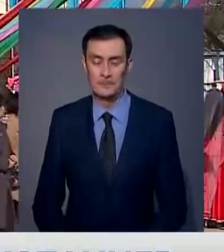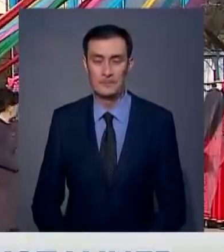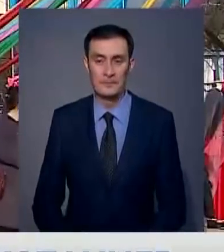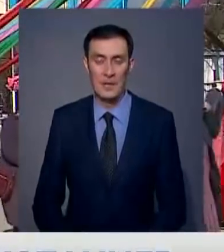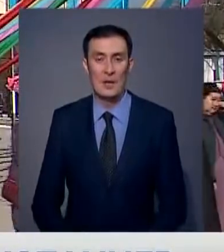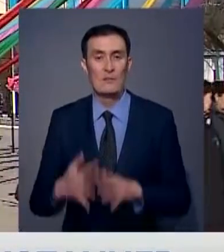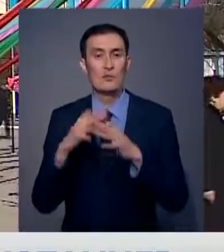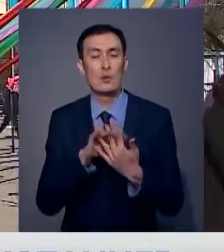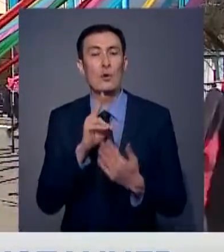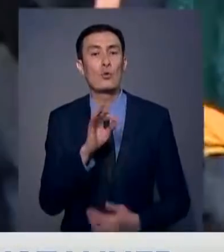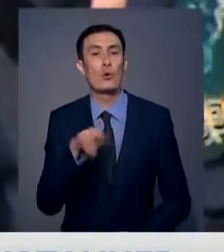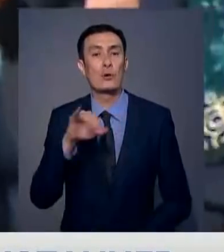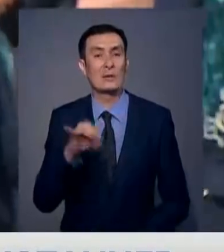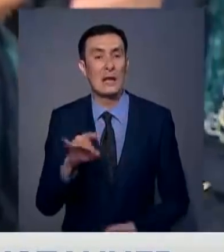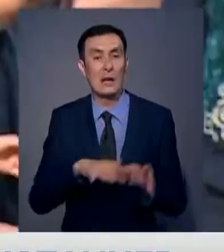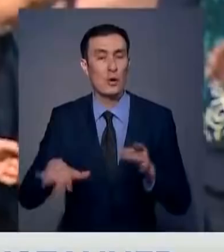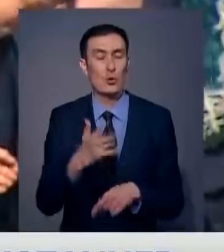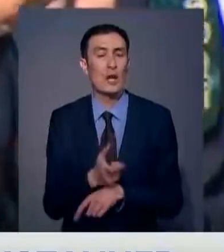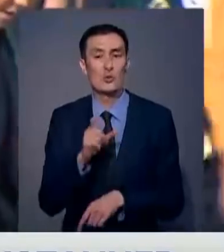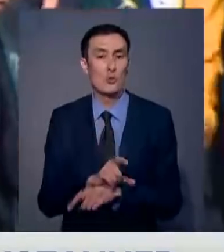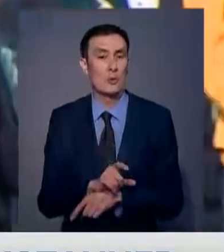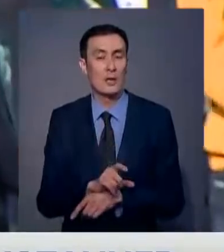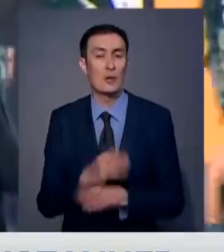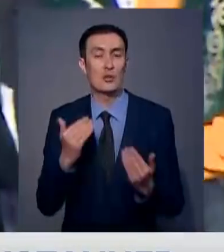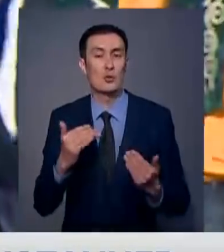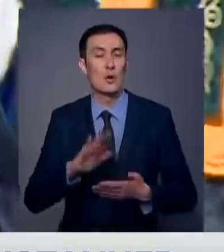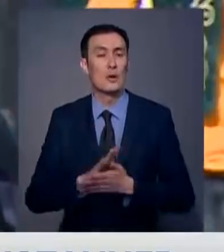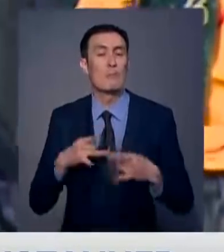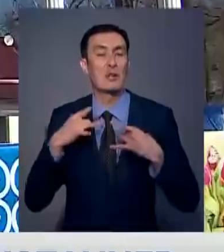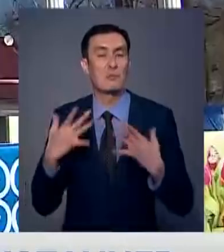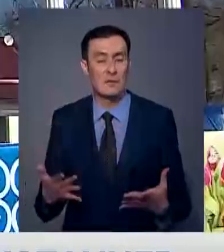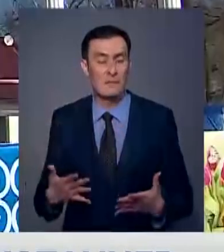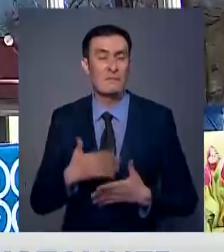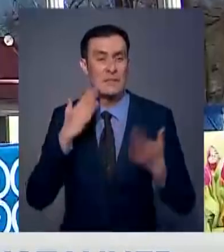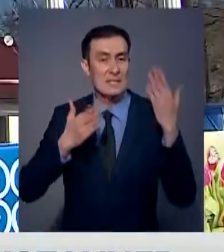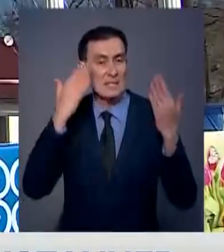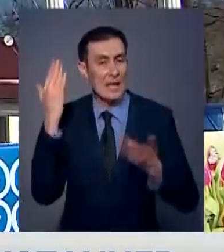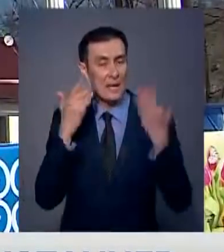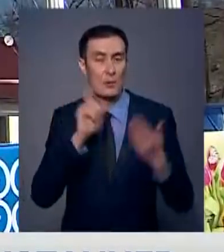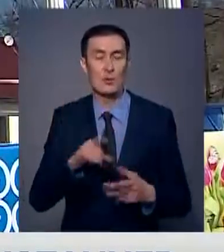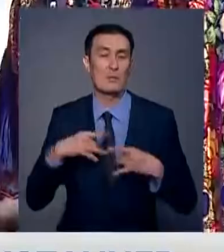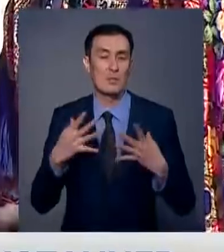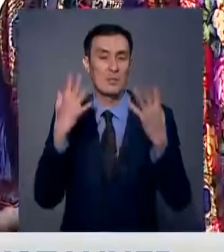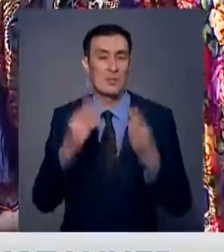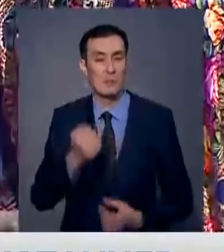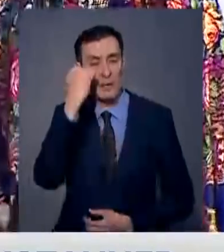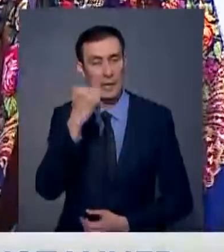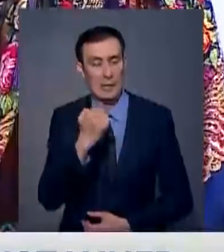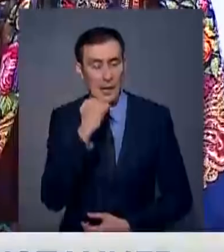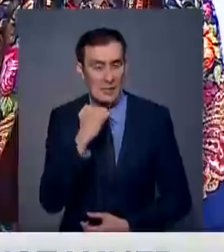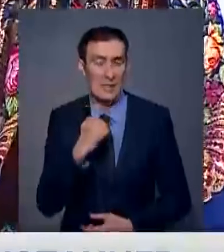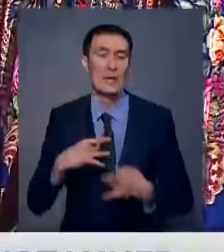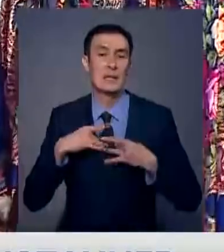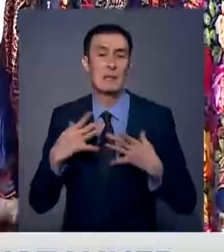В селах Курдайского района сегодня особенная атмосфера. С большим размахом и весельем жители отметили День Благодарности.